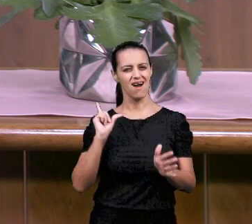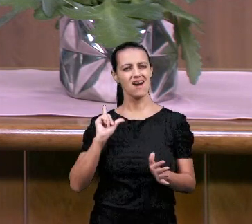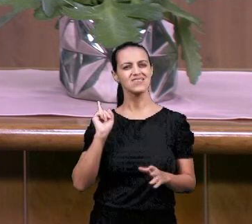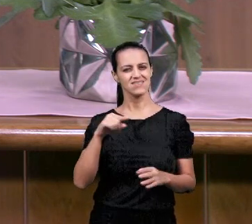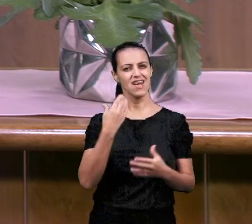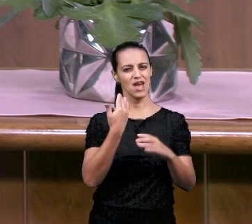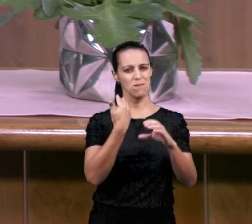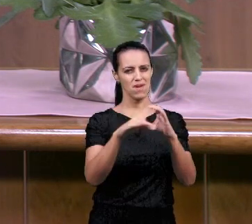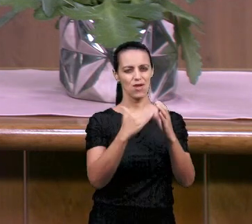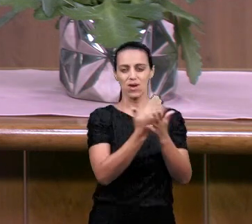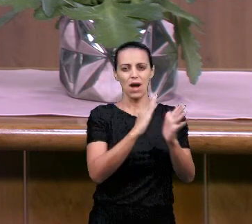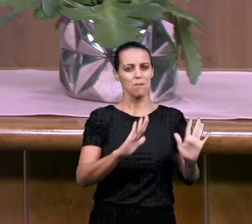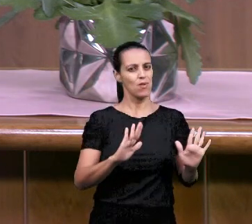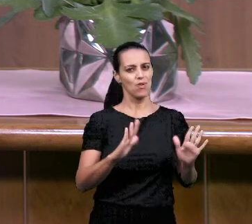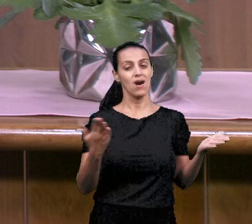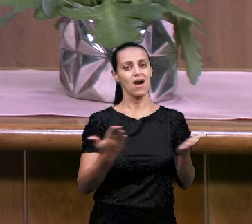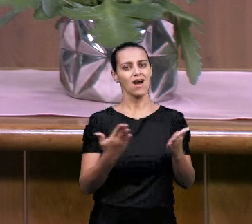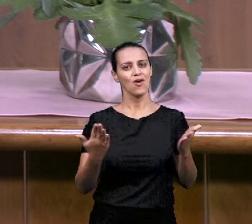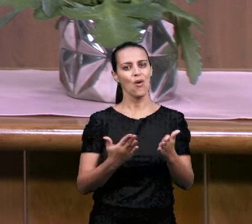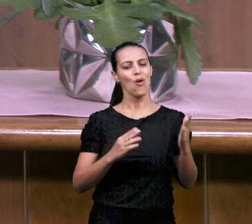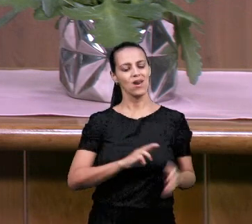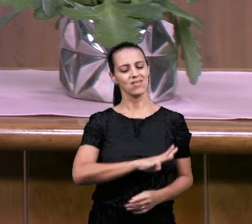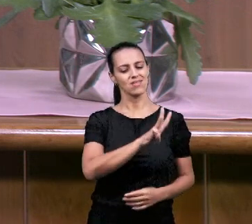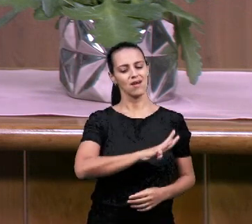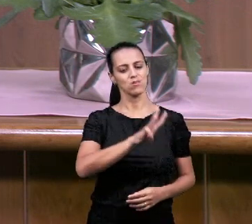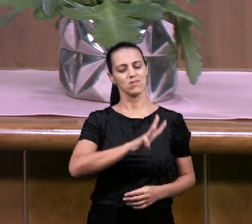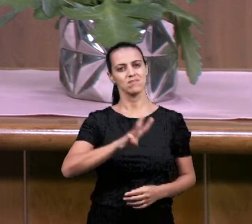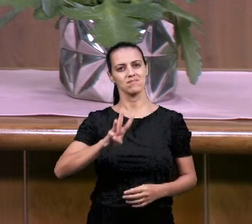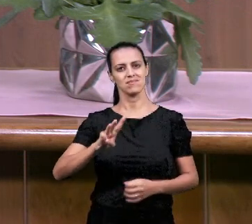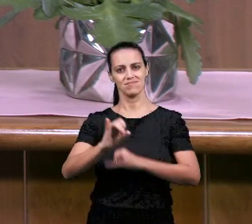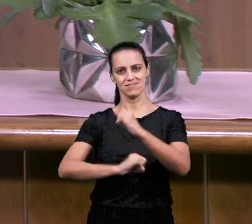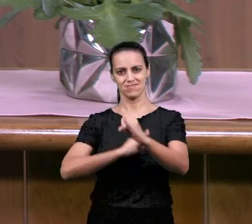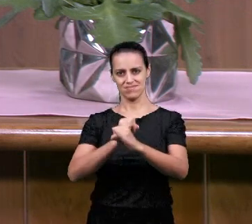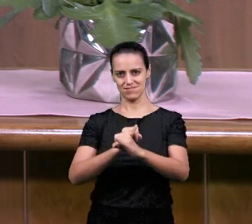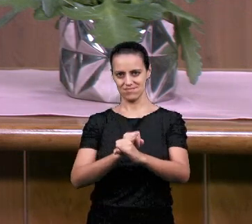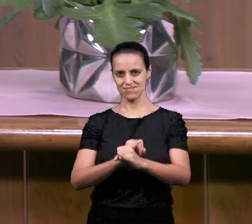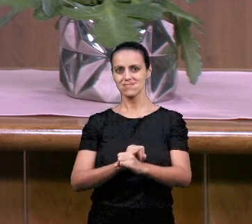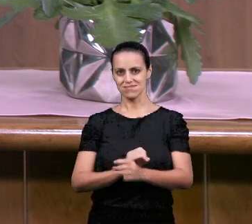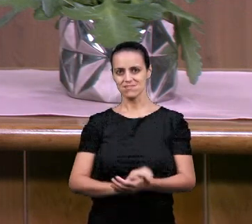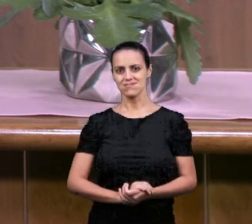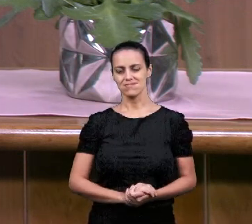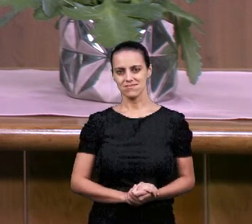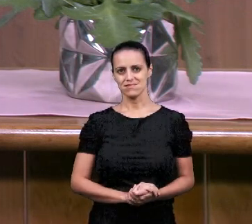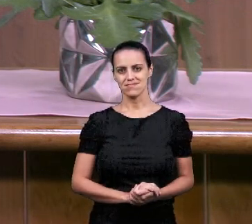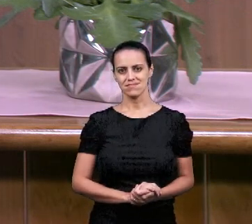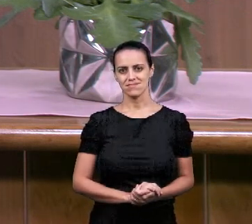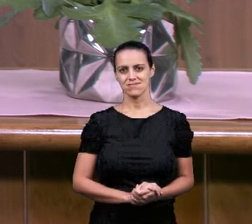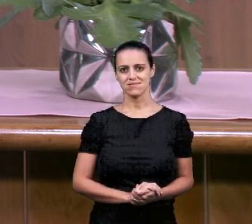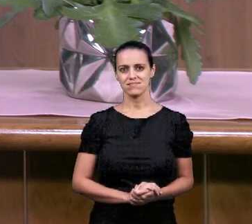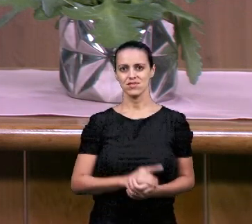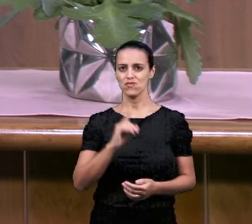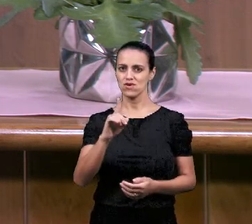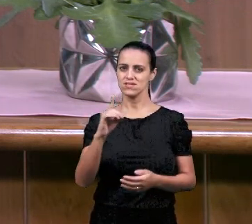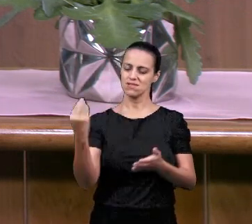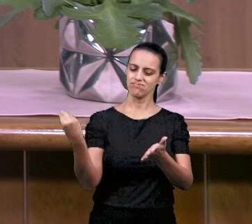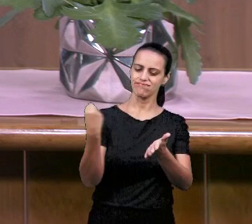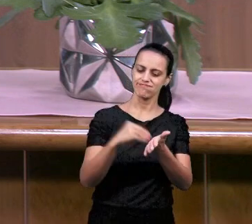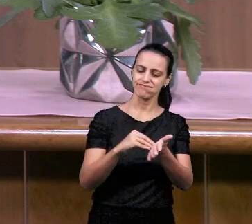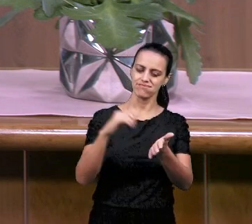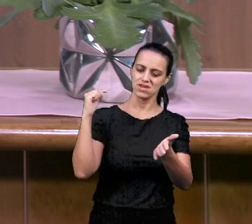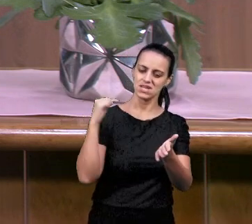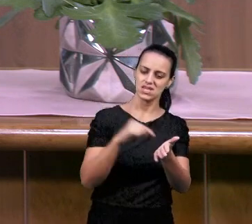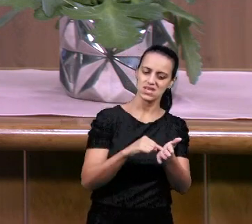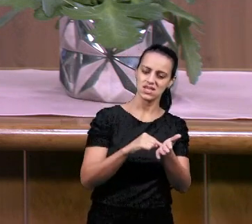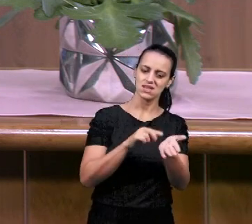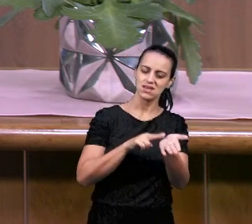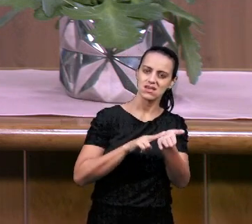contato@radiomanin.com.br parce que le système maintenant a été tout automatisé. Donc, c'est vous-même qui allez charger votre vidéo. Les